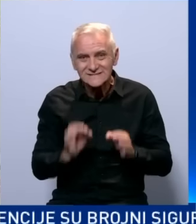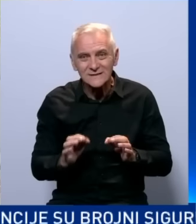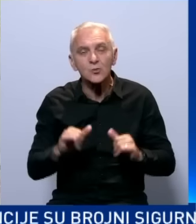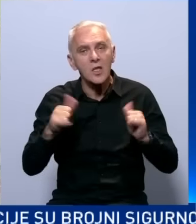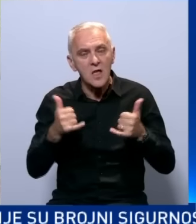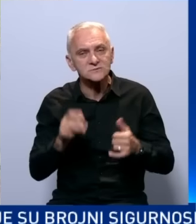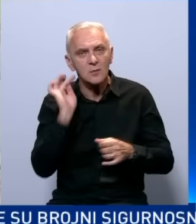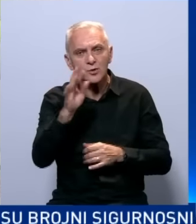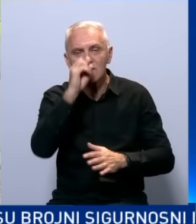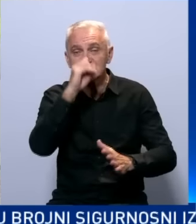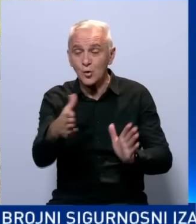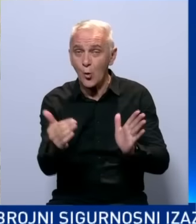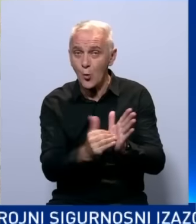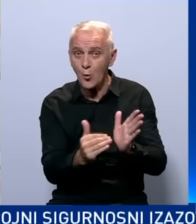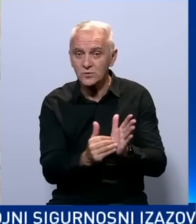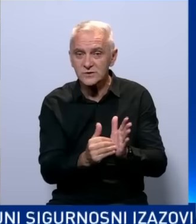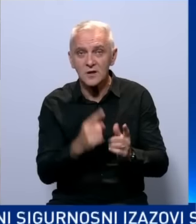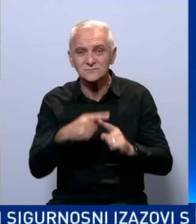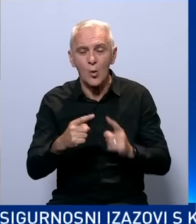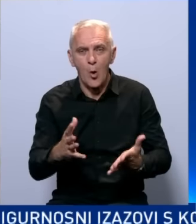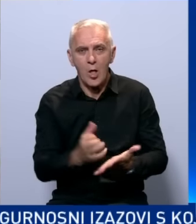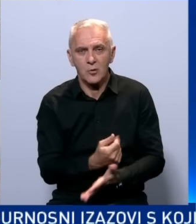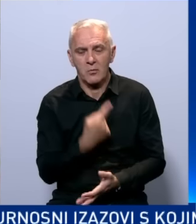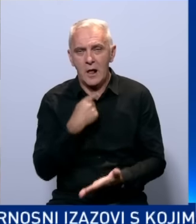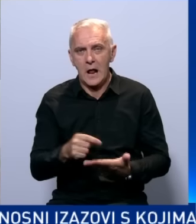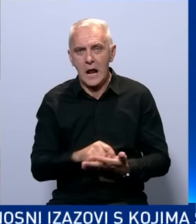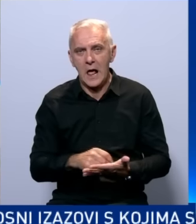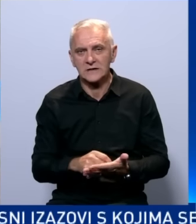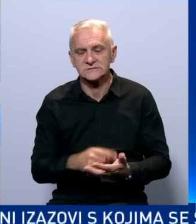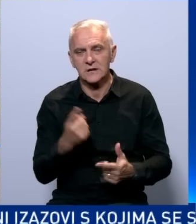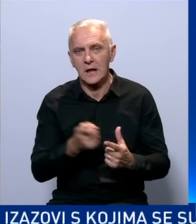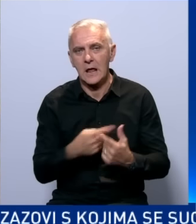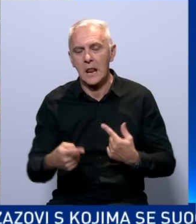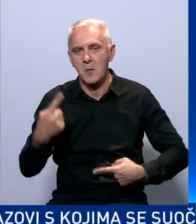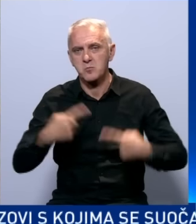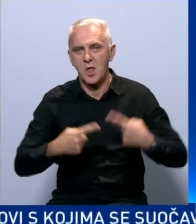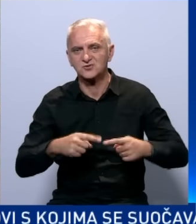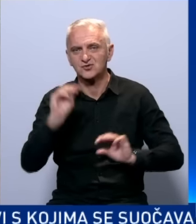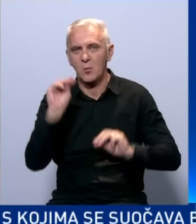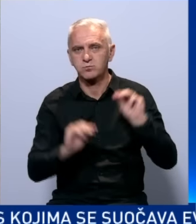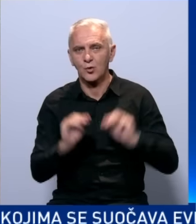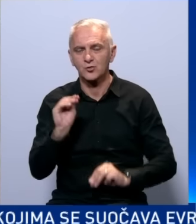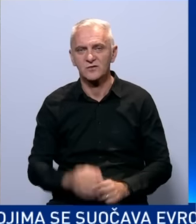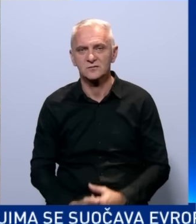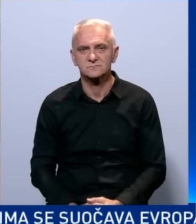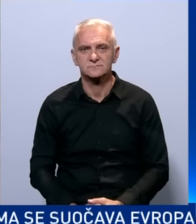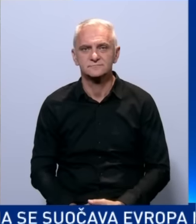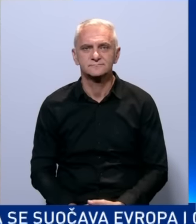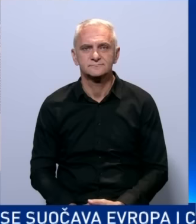jeste protiv zloupotrebe zarad dobijanja glasova ili političkih poena.